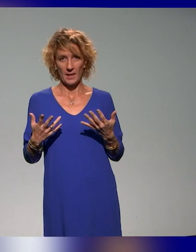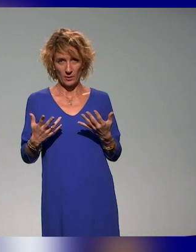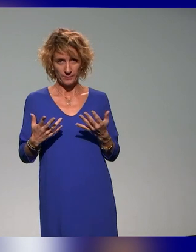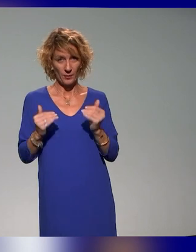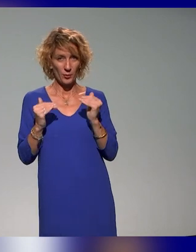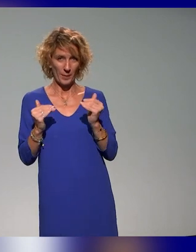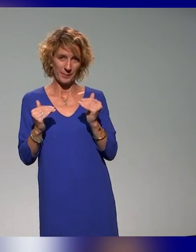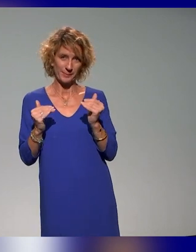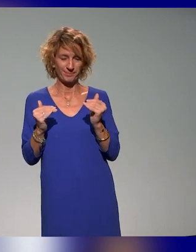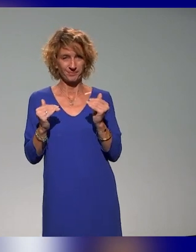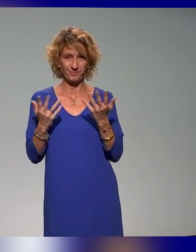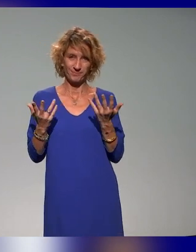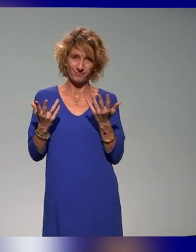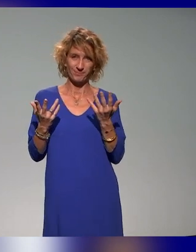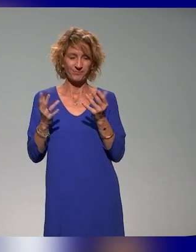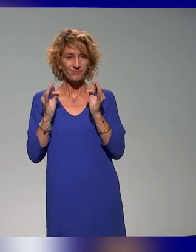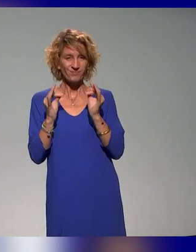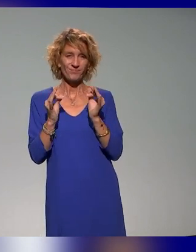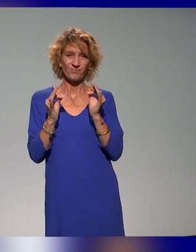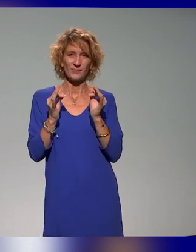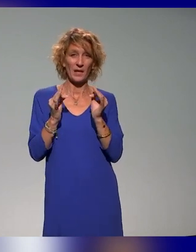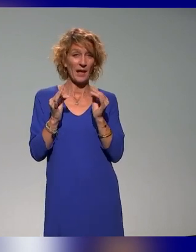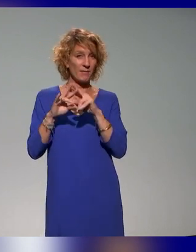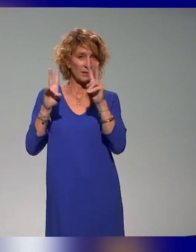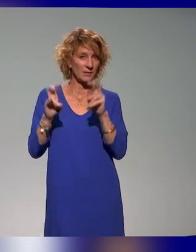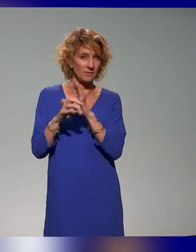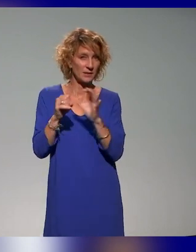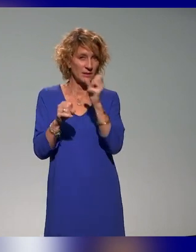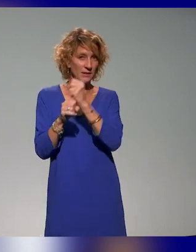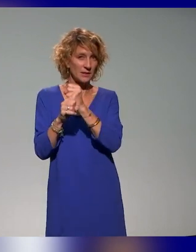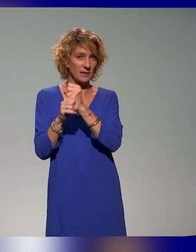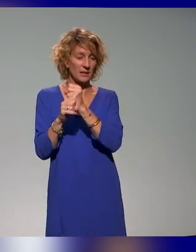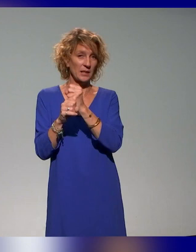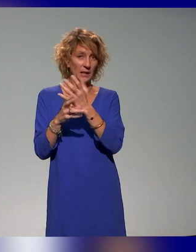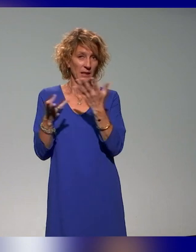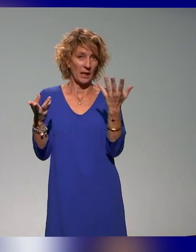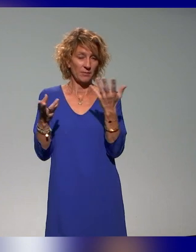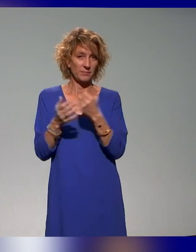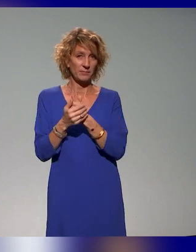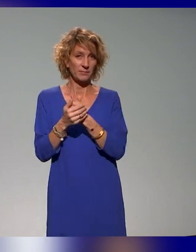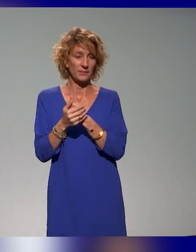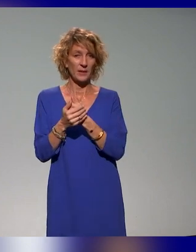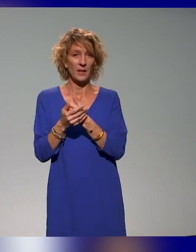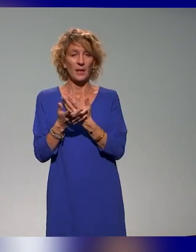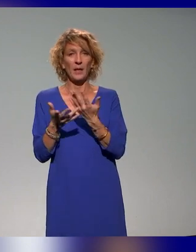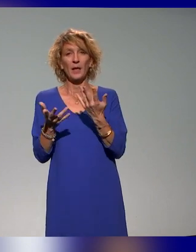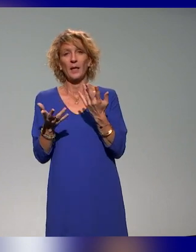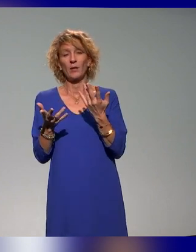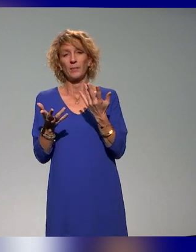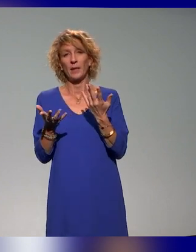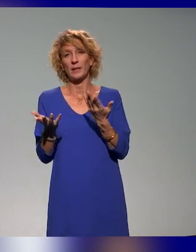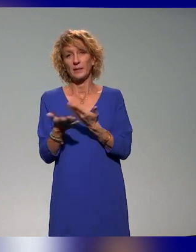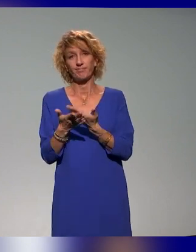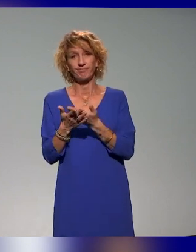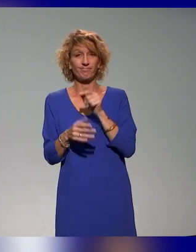quand même pour ce qui concerne les fichiers qui sont créés par les créateurs et créatrices de contenu. Bien évidemment, il faut que